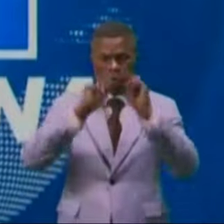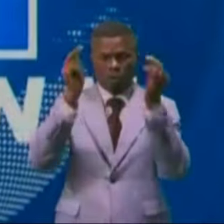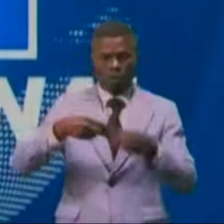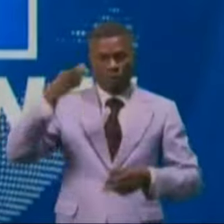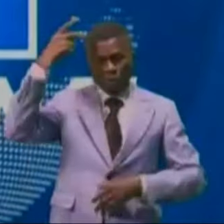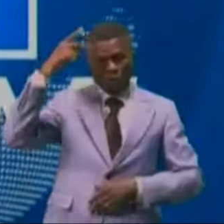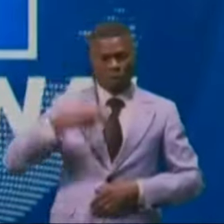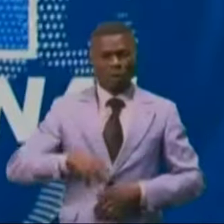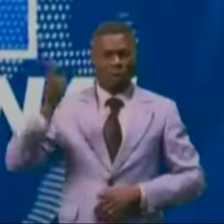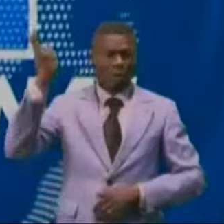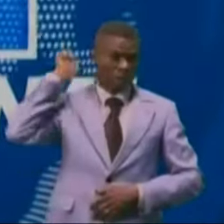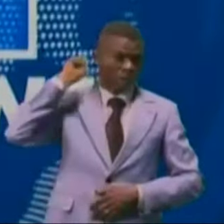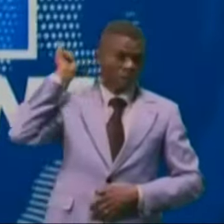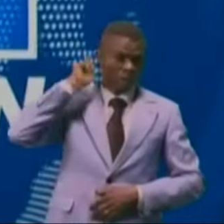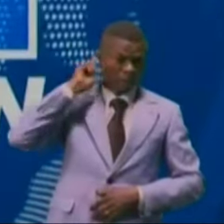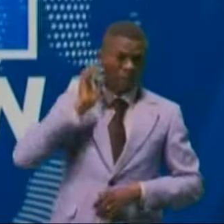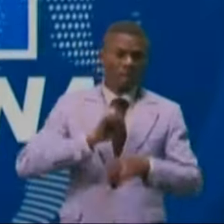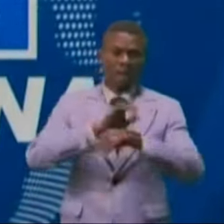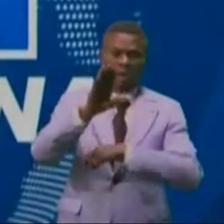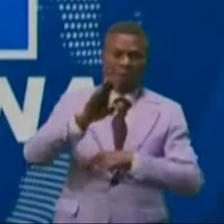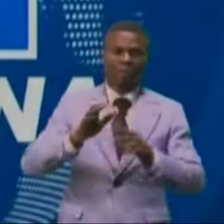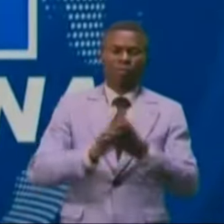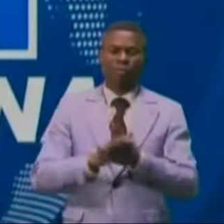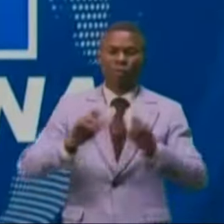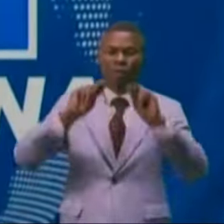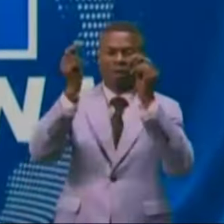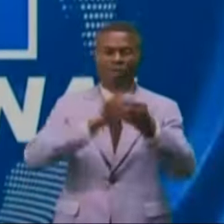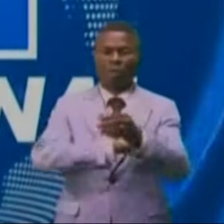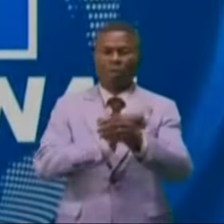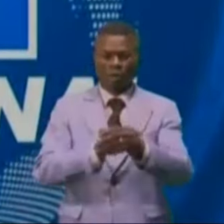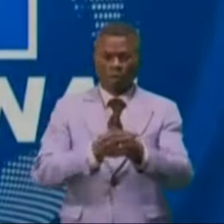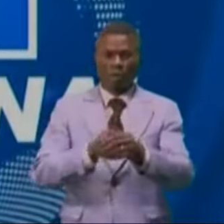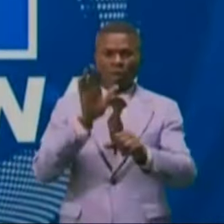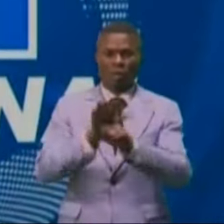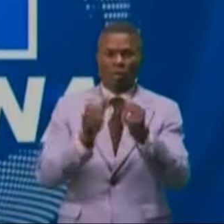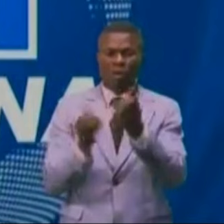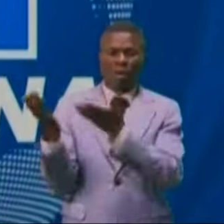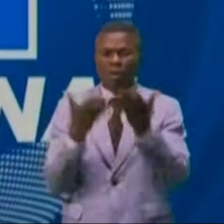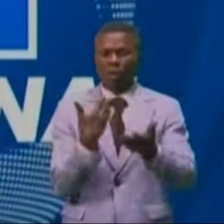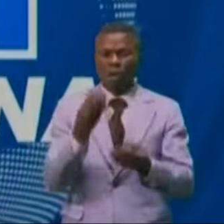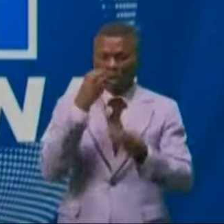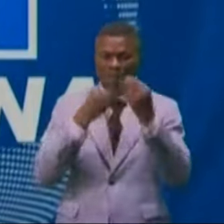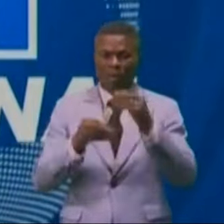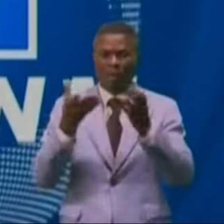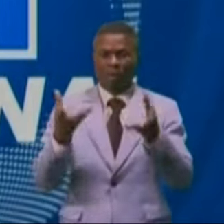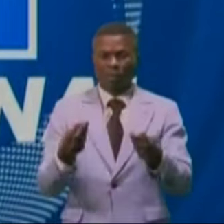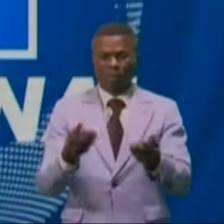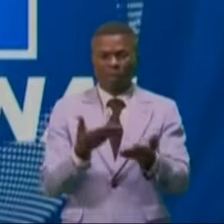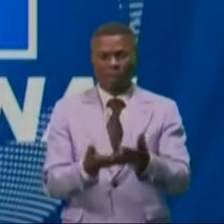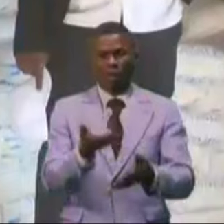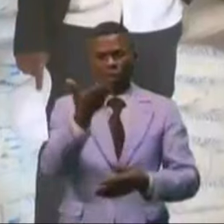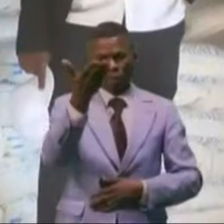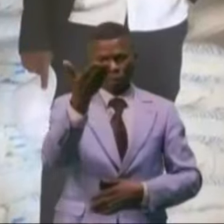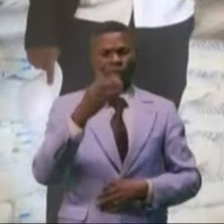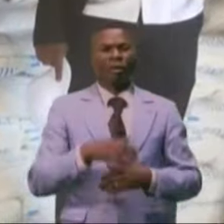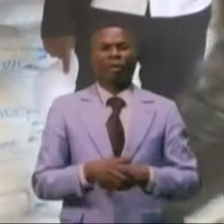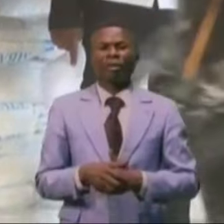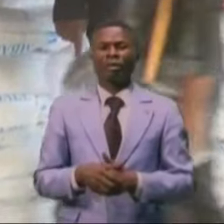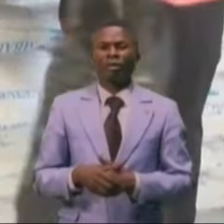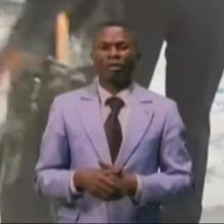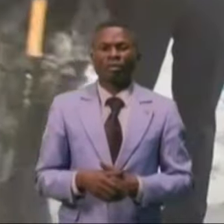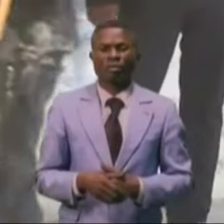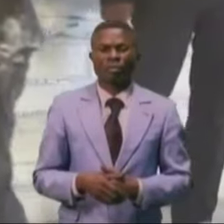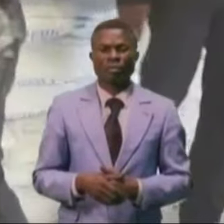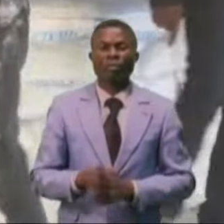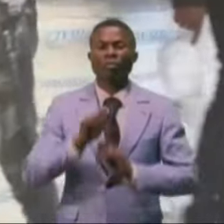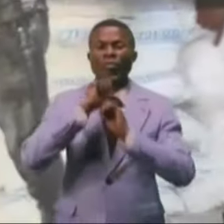l'IDPS, Augustin Kabuya, a dépêché à Goma une équipe dans leur gypsière des vivres et non-vivres. Alain Bikaï. Ces